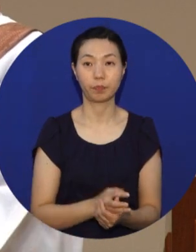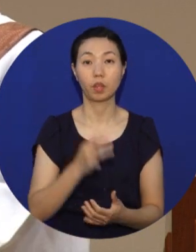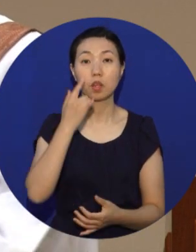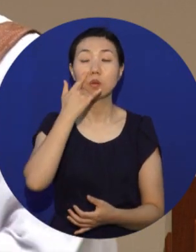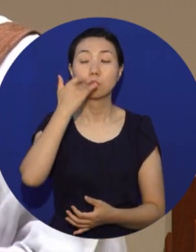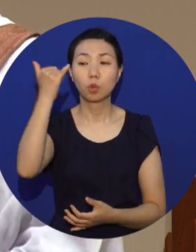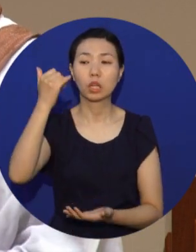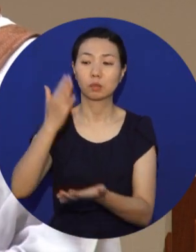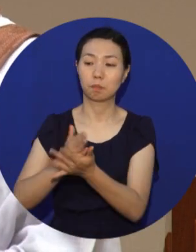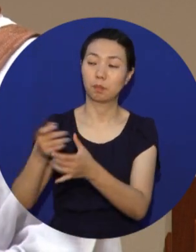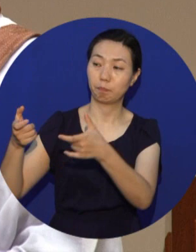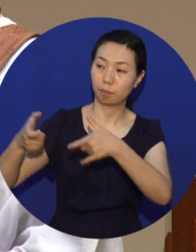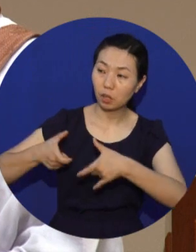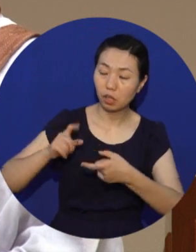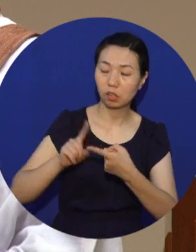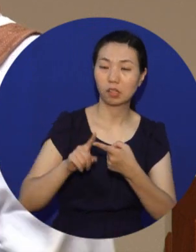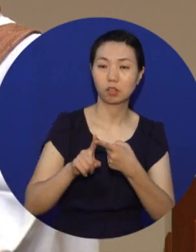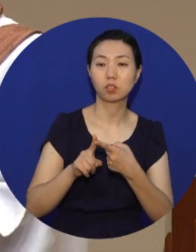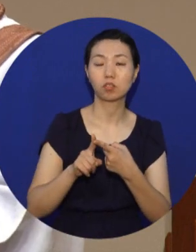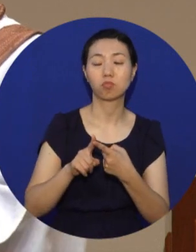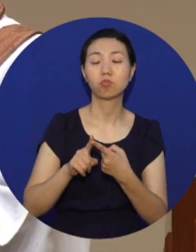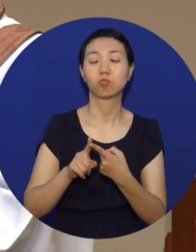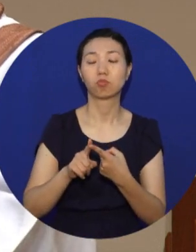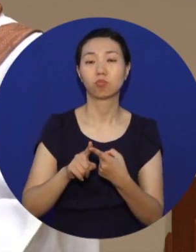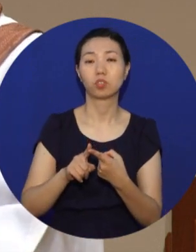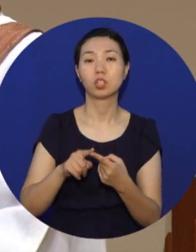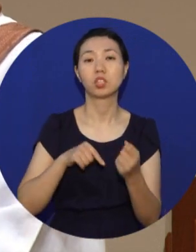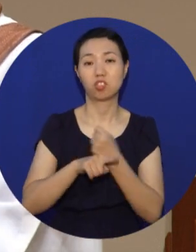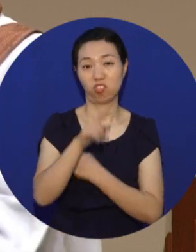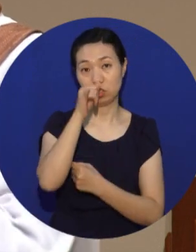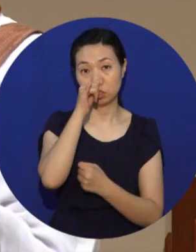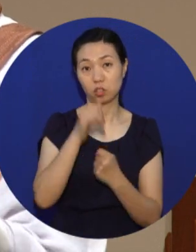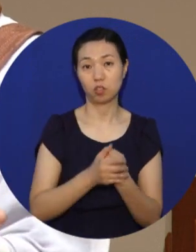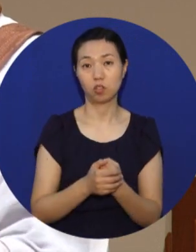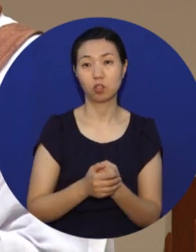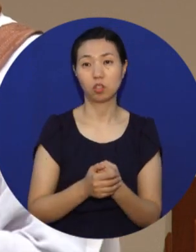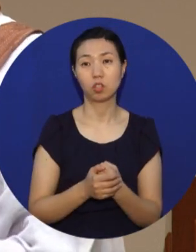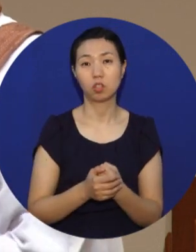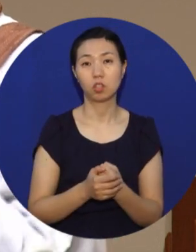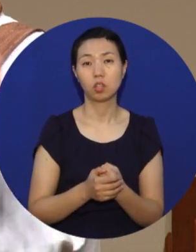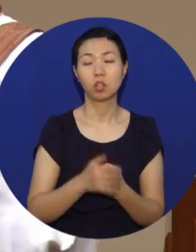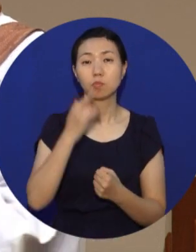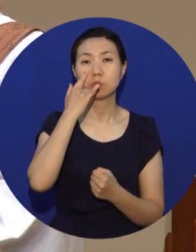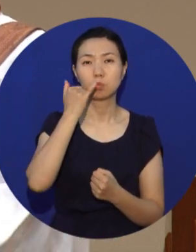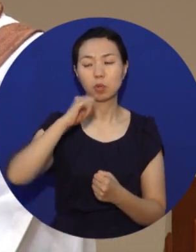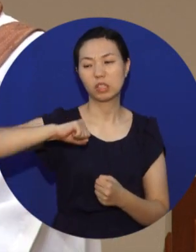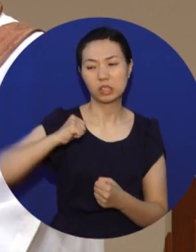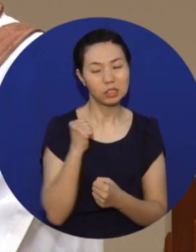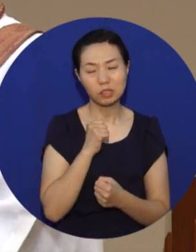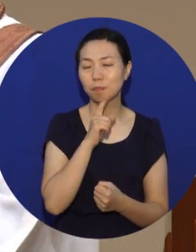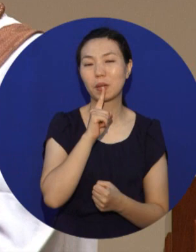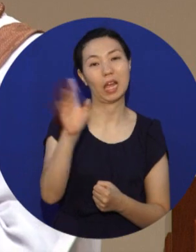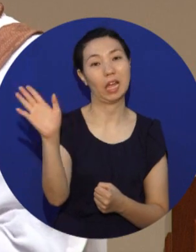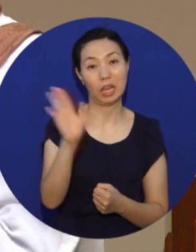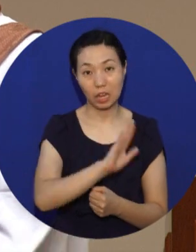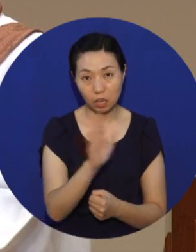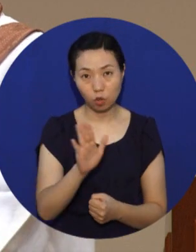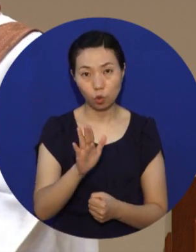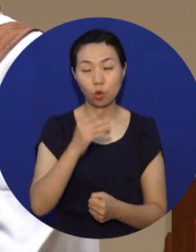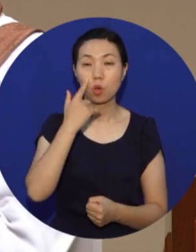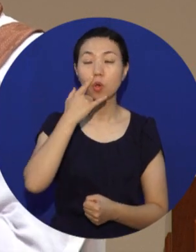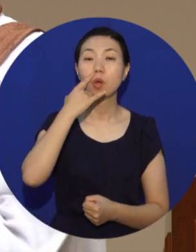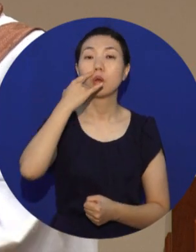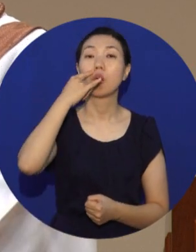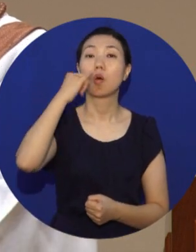거는 내가 볼 때는 일리가 있다는 거고 가능하면 자기가 생각을 바꿔서 부모 의견을 받아들이고 부모 말을 들으라가 아니라 그